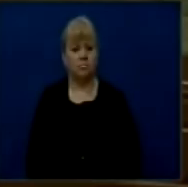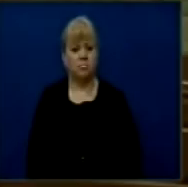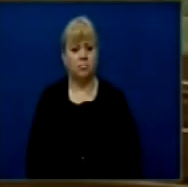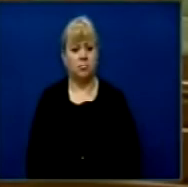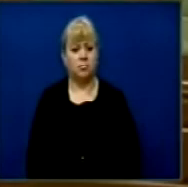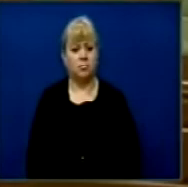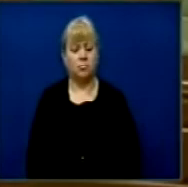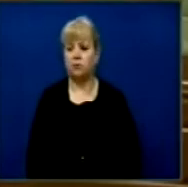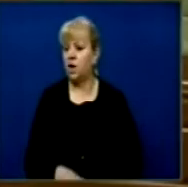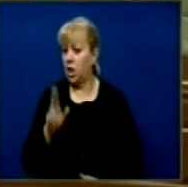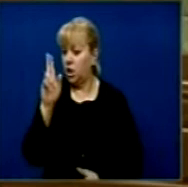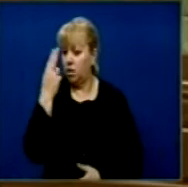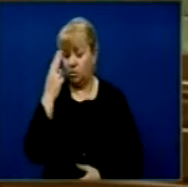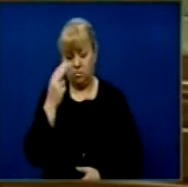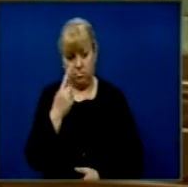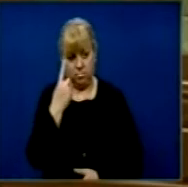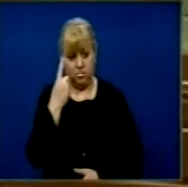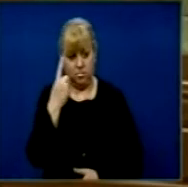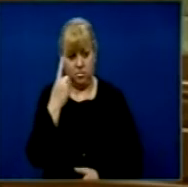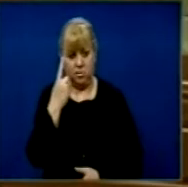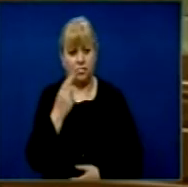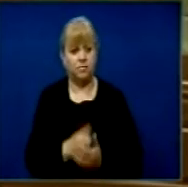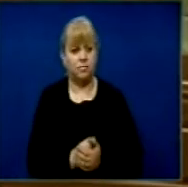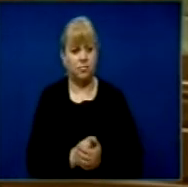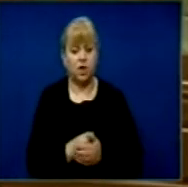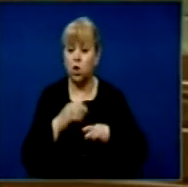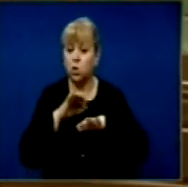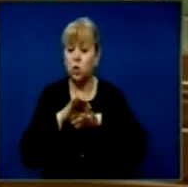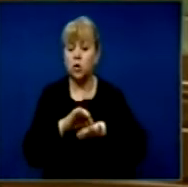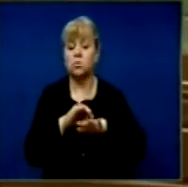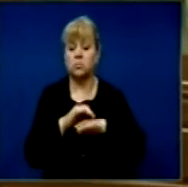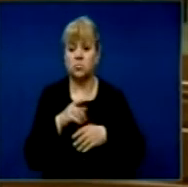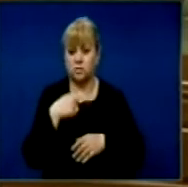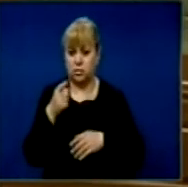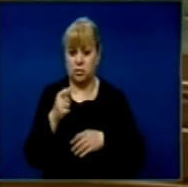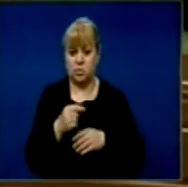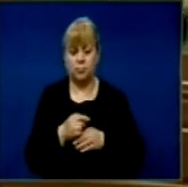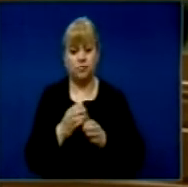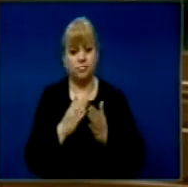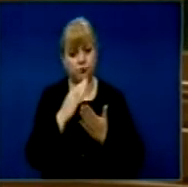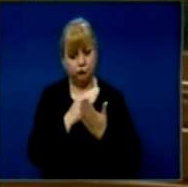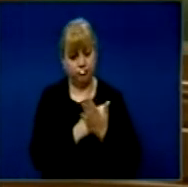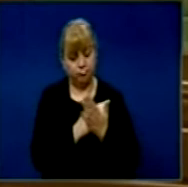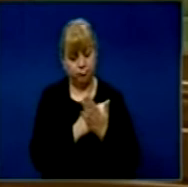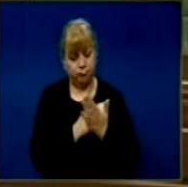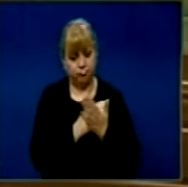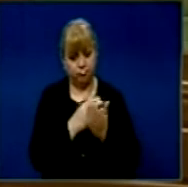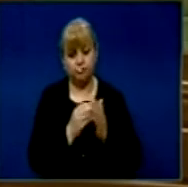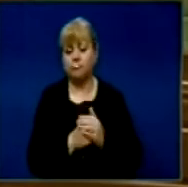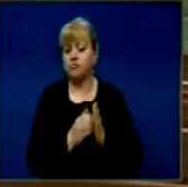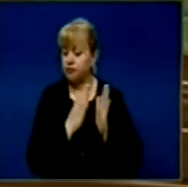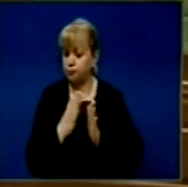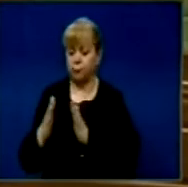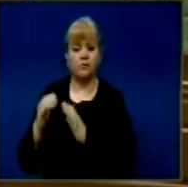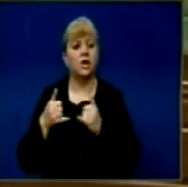kisha bo një thirje, veçanërisht prej teje, me qenë se u heqë kësaj seance, që ti mbahemi randit të ditës. Edhe sot